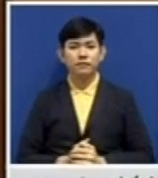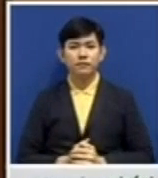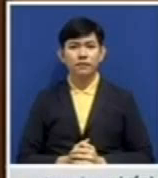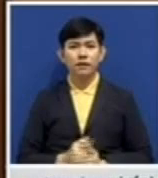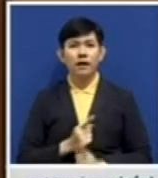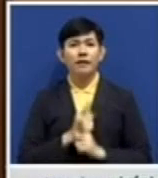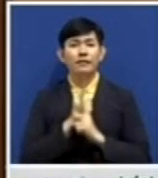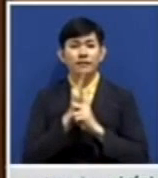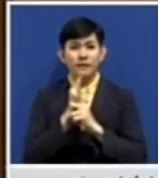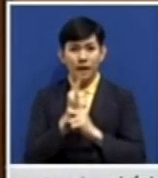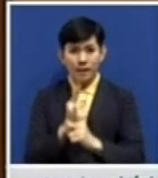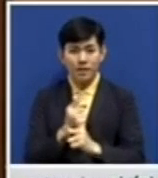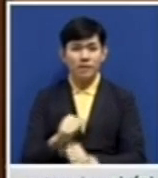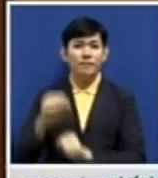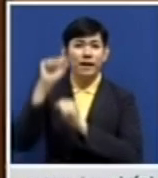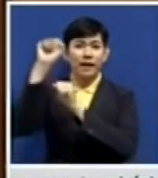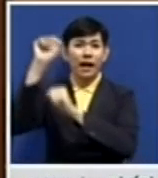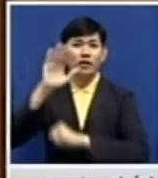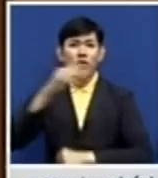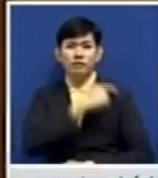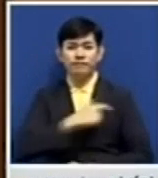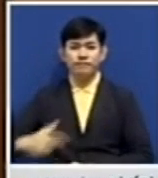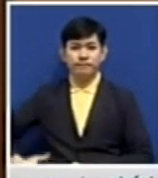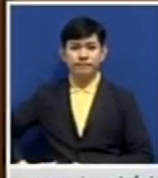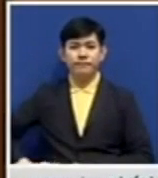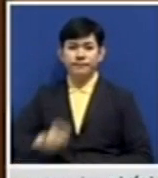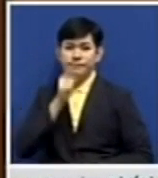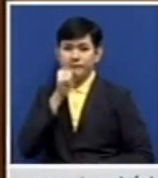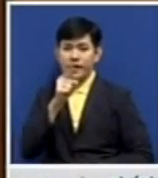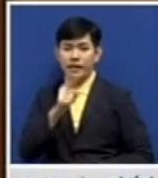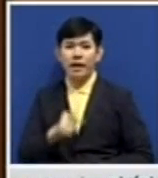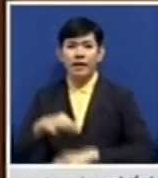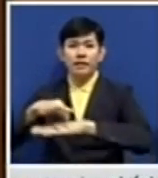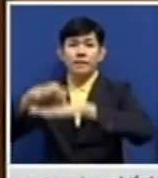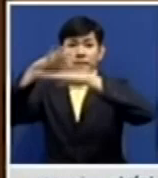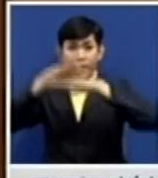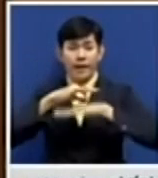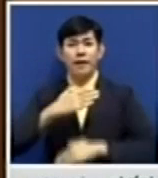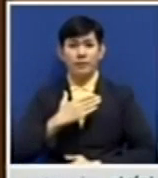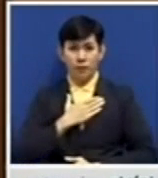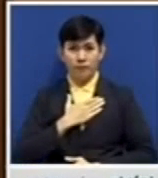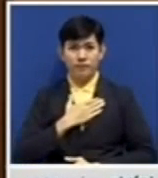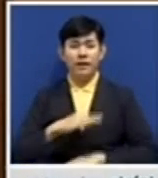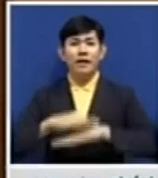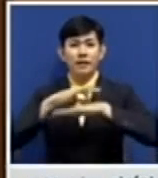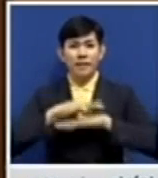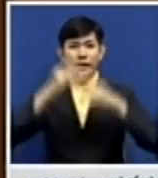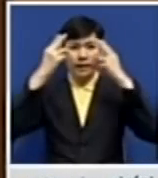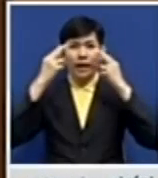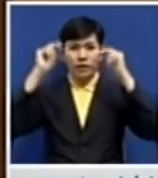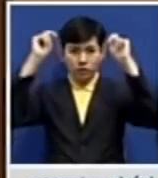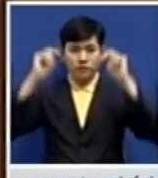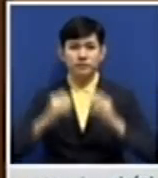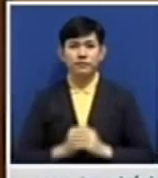ตามที่ได้มีประกาศพระบรมราชโองการแต่งตั้งให้กับผมดำรงตำแหน่งนายกรัฐมน